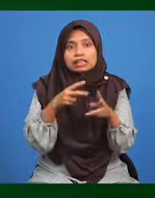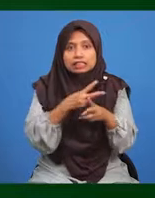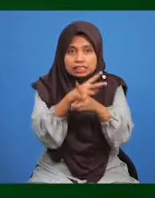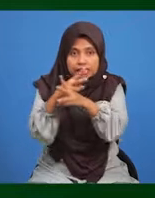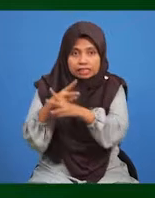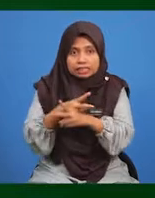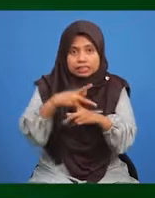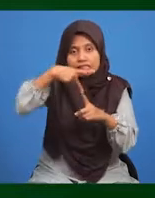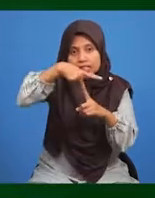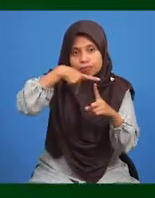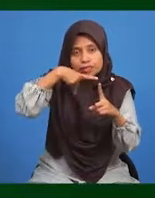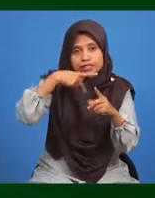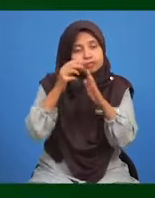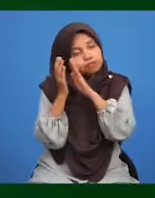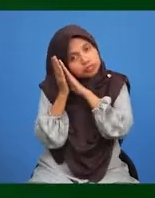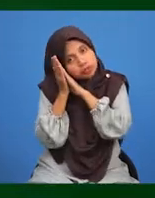daripada tidur.